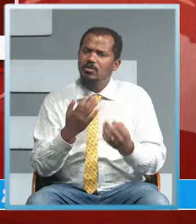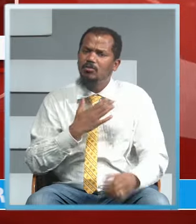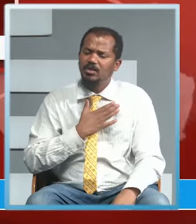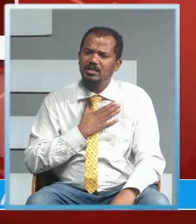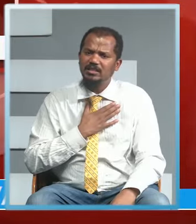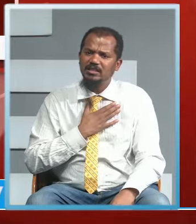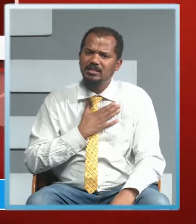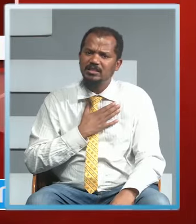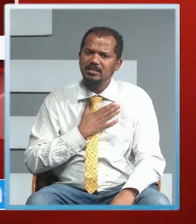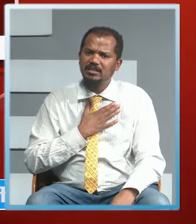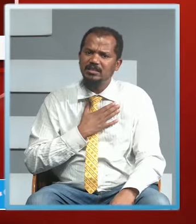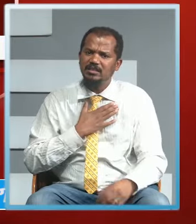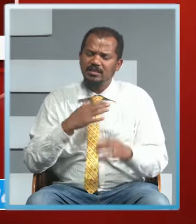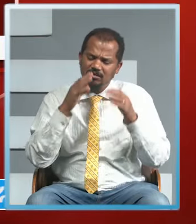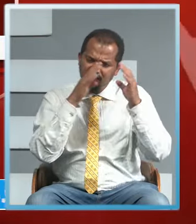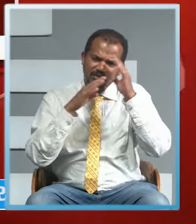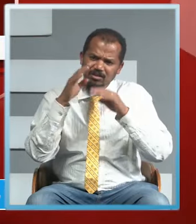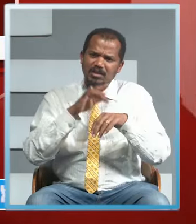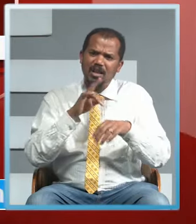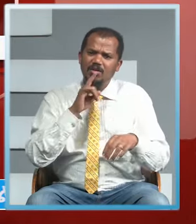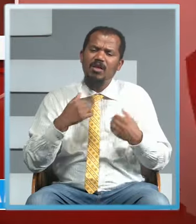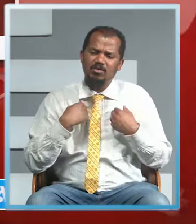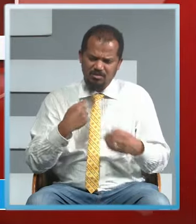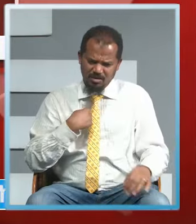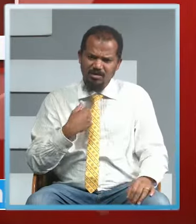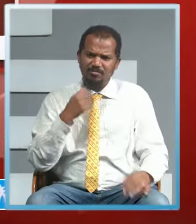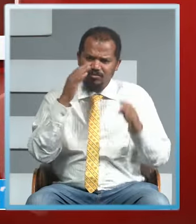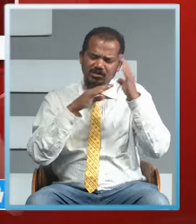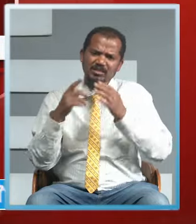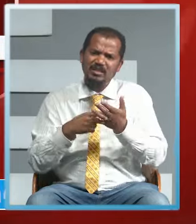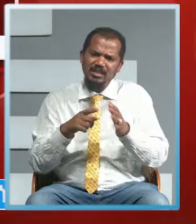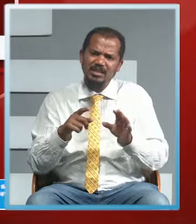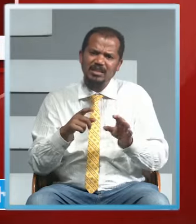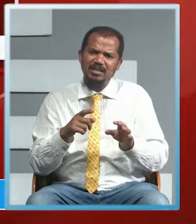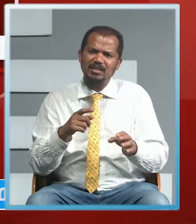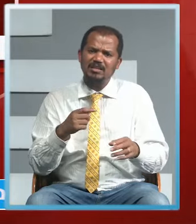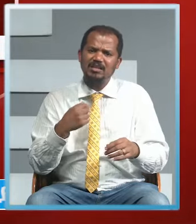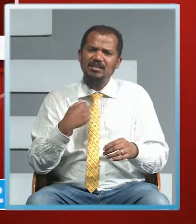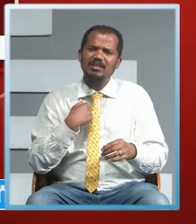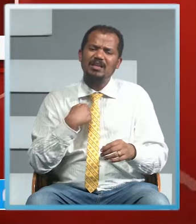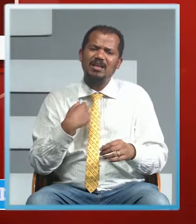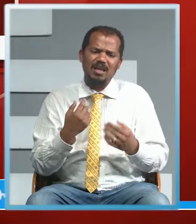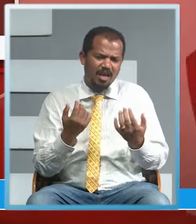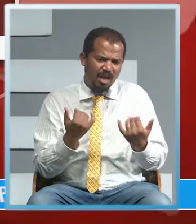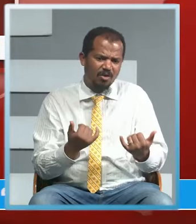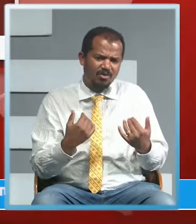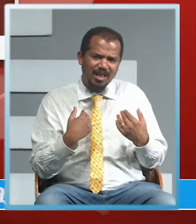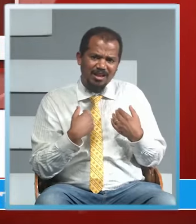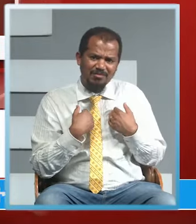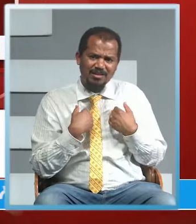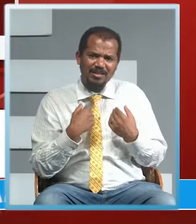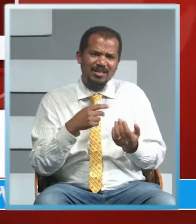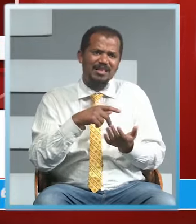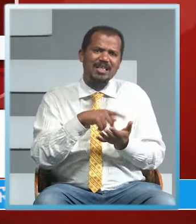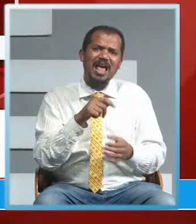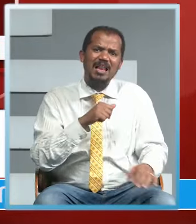ቤተሰቦቻችን የእሳችን በችግር ላይ ነው። እኛም ራሳችን ችግር ላይ ተጋጠን ከሱቅ የምንበደረው የሚያበድረን አሁን የሚያበድረን